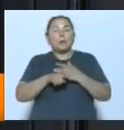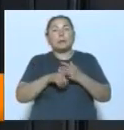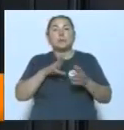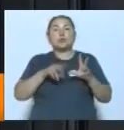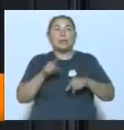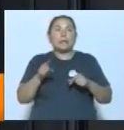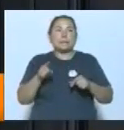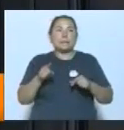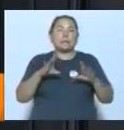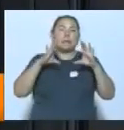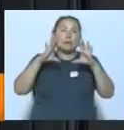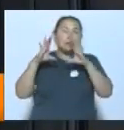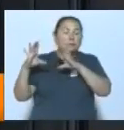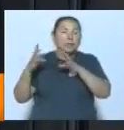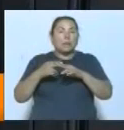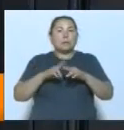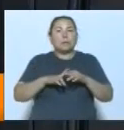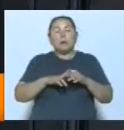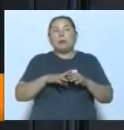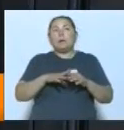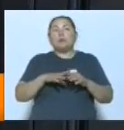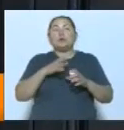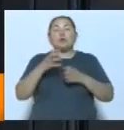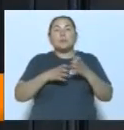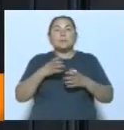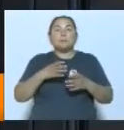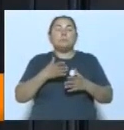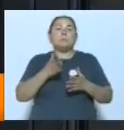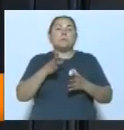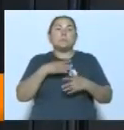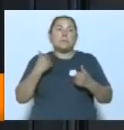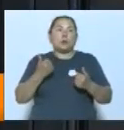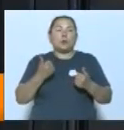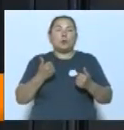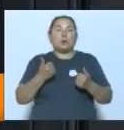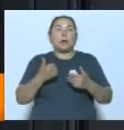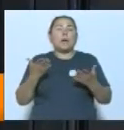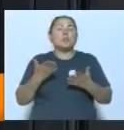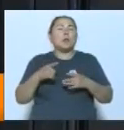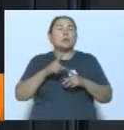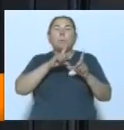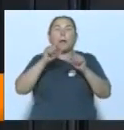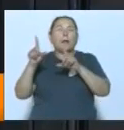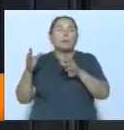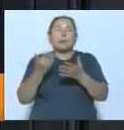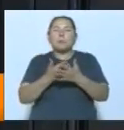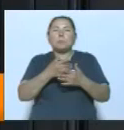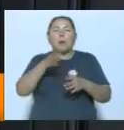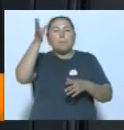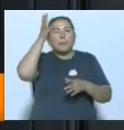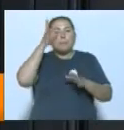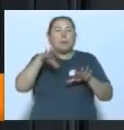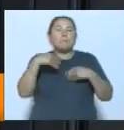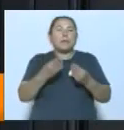жатқан дүниелеріміздің барлығы бізге жақсы сезілетін болса, біз қай жақта жүрсек те, біз өзімізді білімді